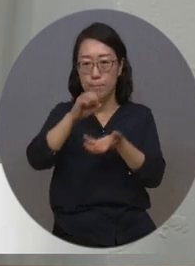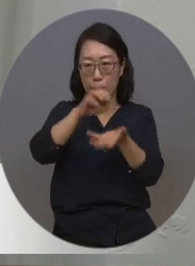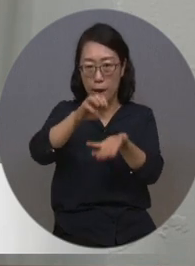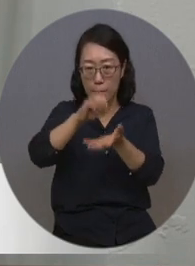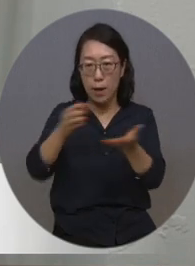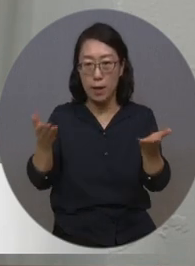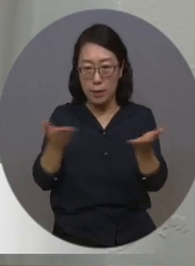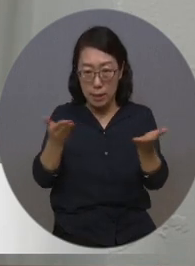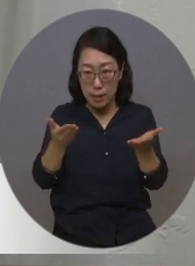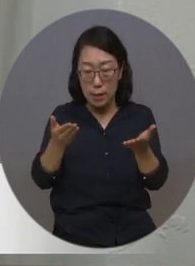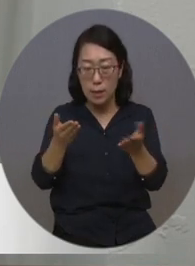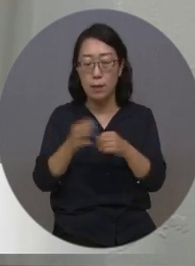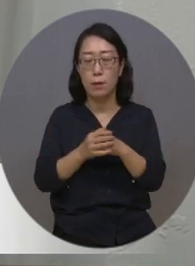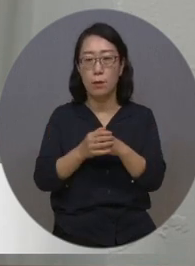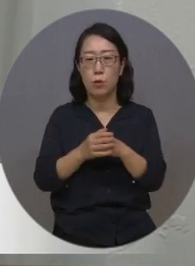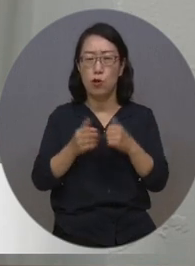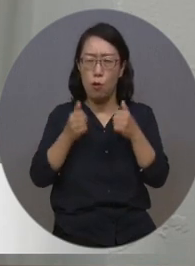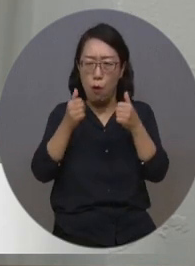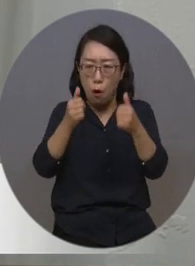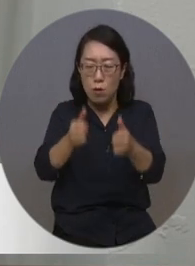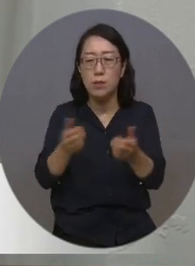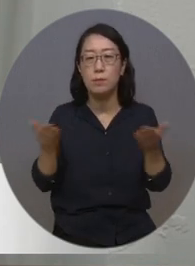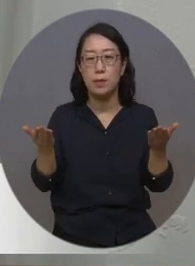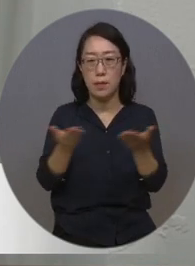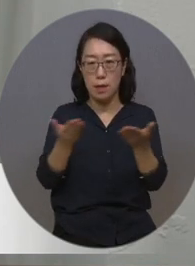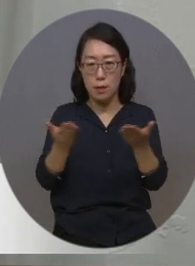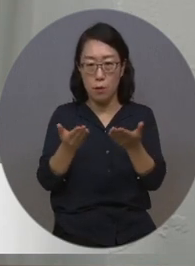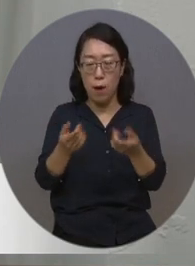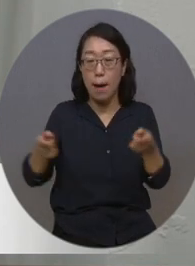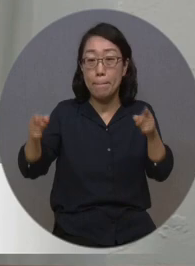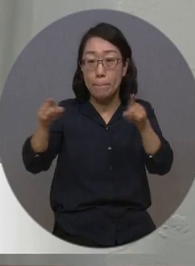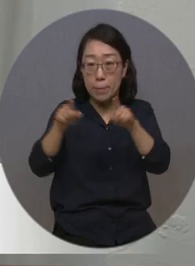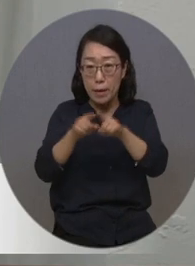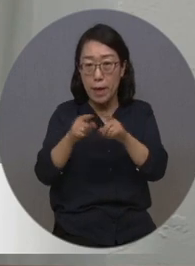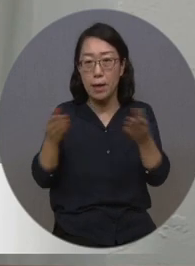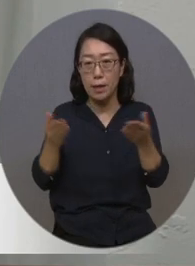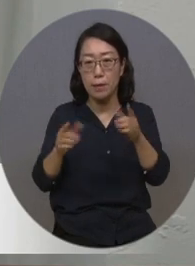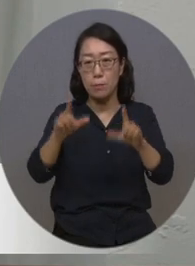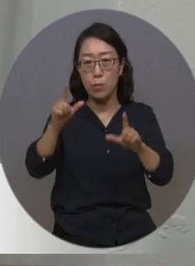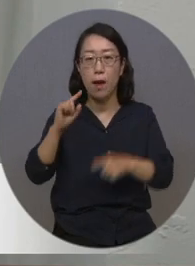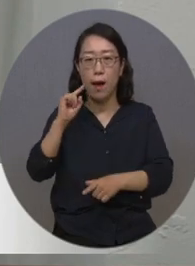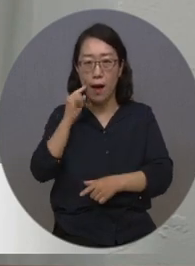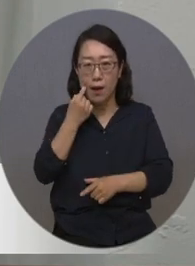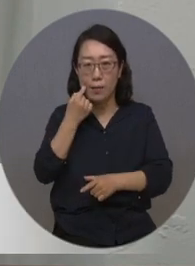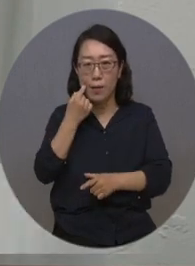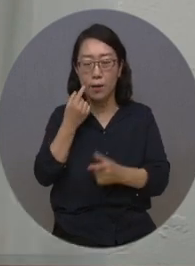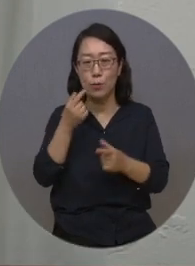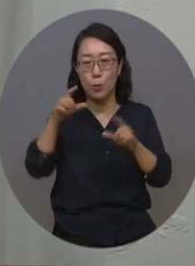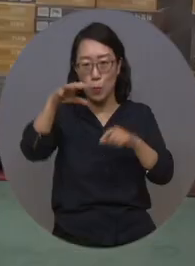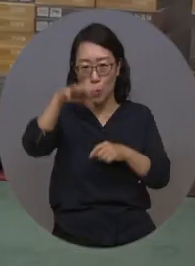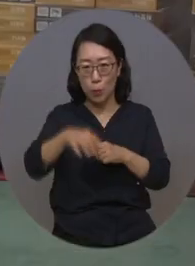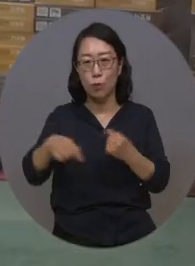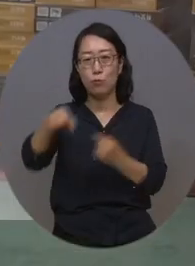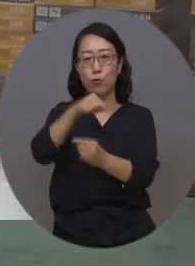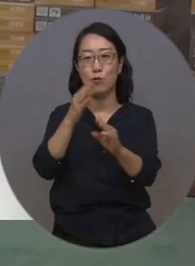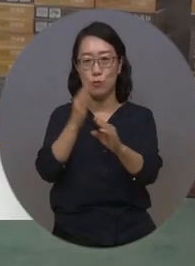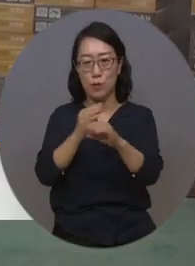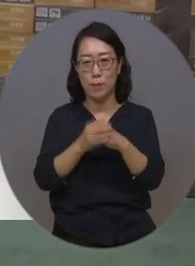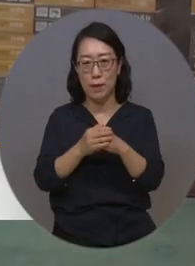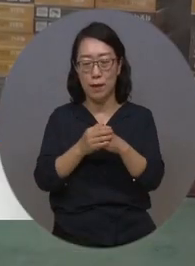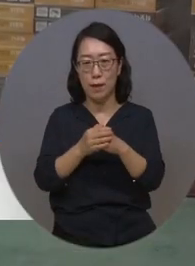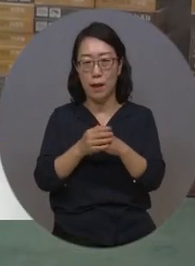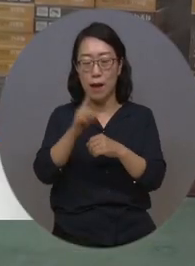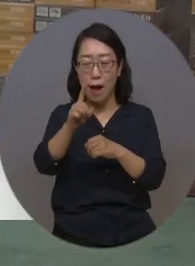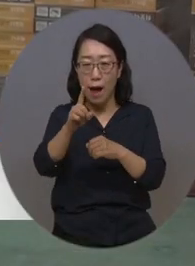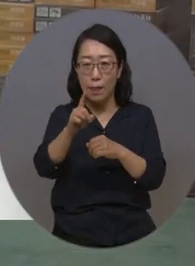직원들이 열심히 우리 이래서 정말 장애인과 비장애인이 함께 일하는 아름다움 일터가 운영되고 있습니다 양 지시한